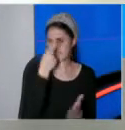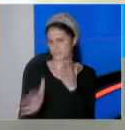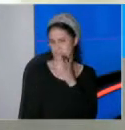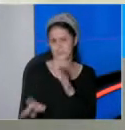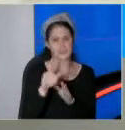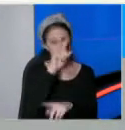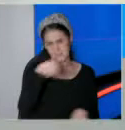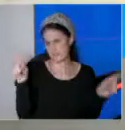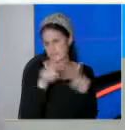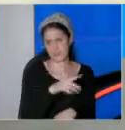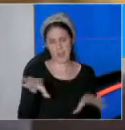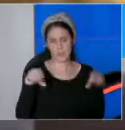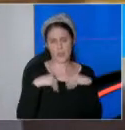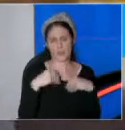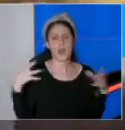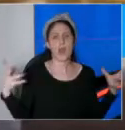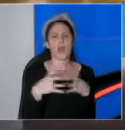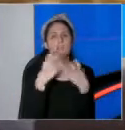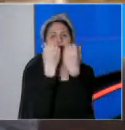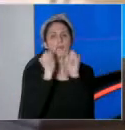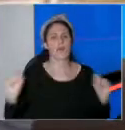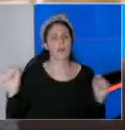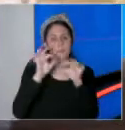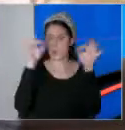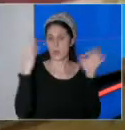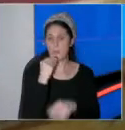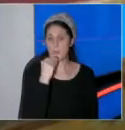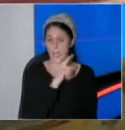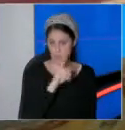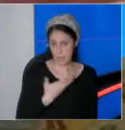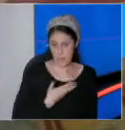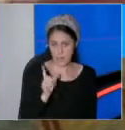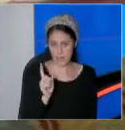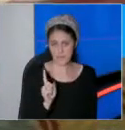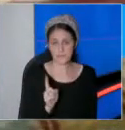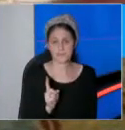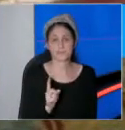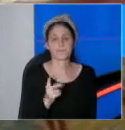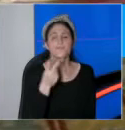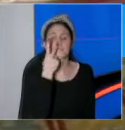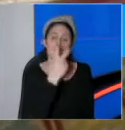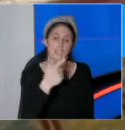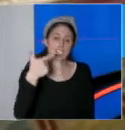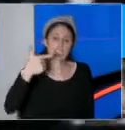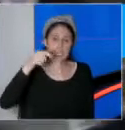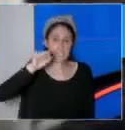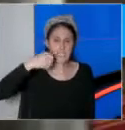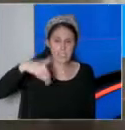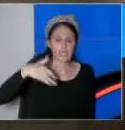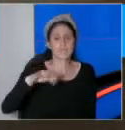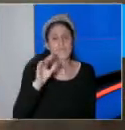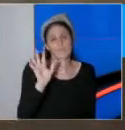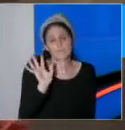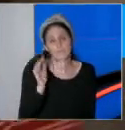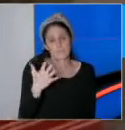לעצמי שהאגף הליברלי, במיוחד זה היהודי, לא מקבל את זה. תראה, ג'יי סטריט בשורה התחתונה מברכים על